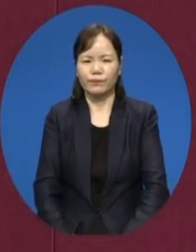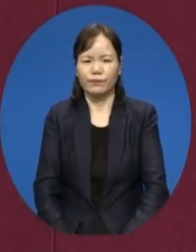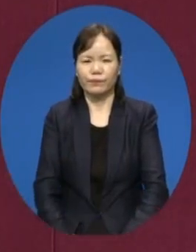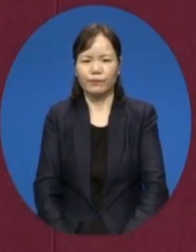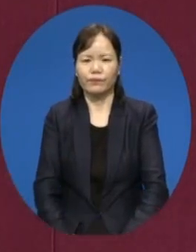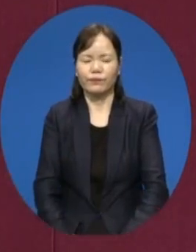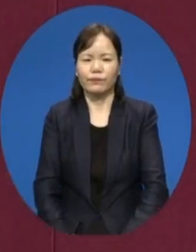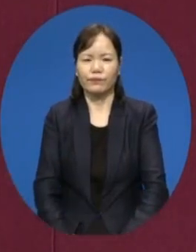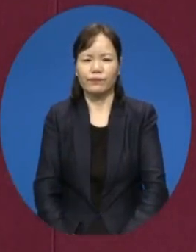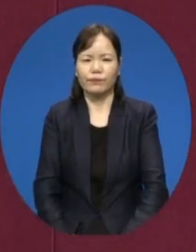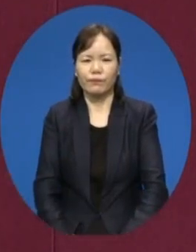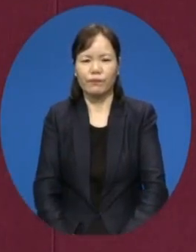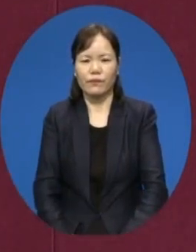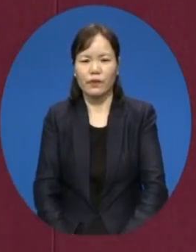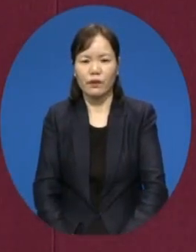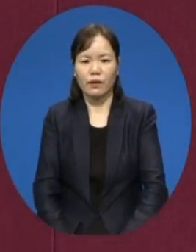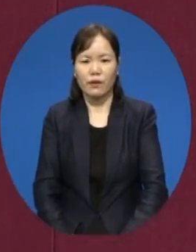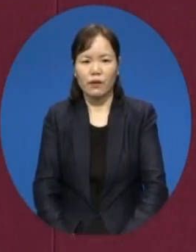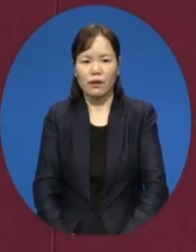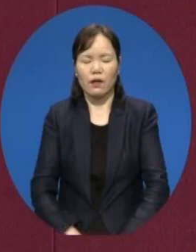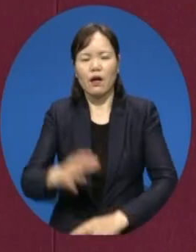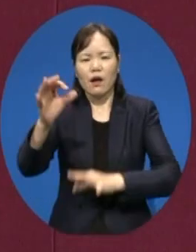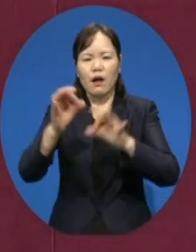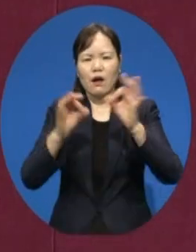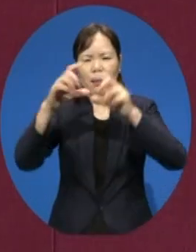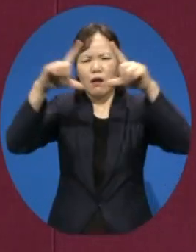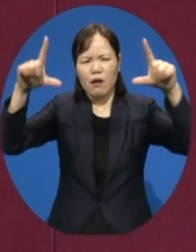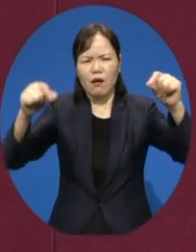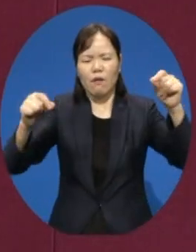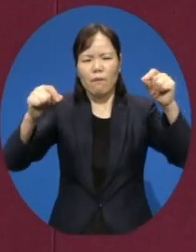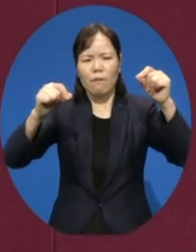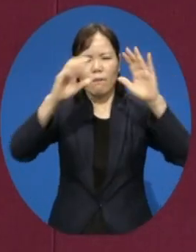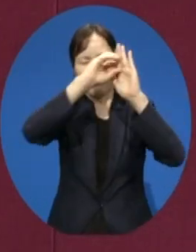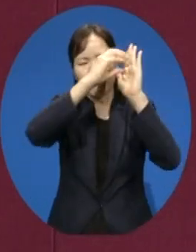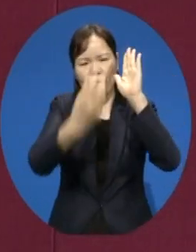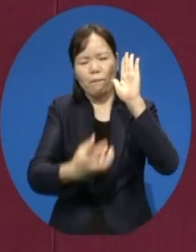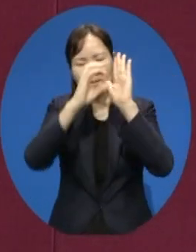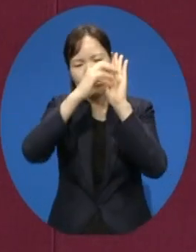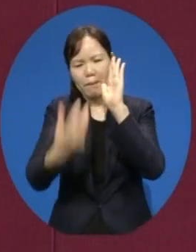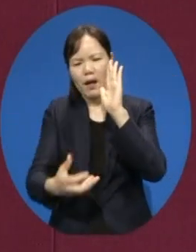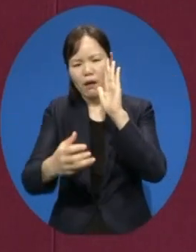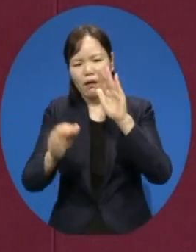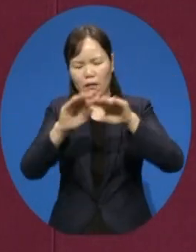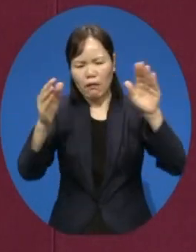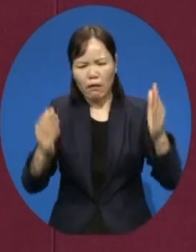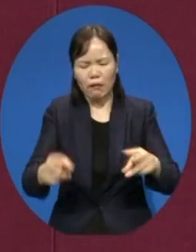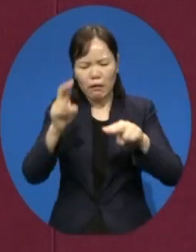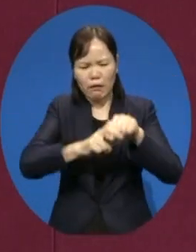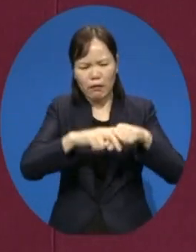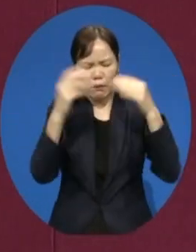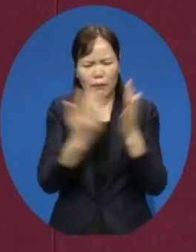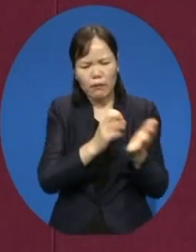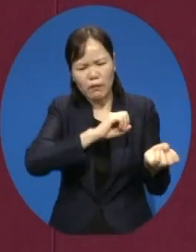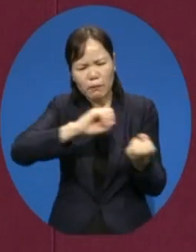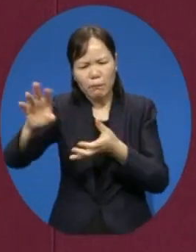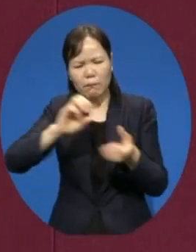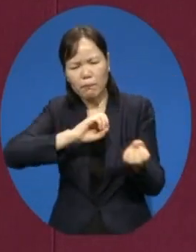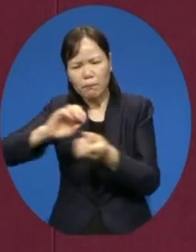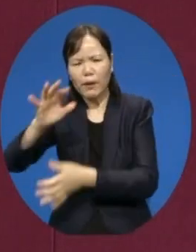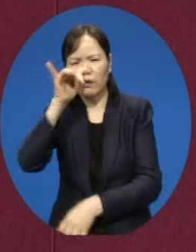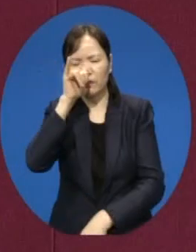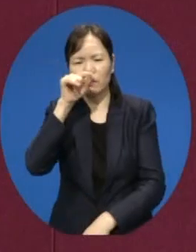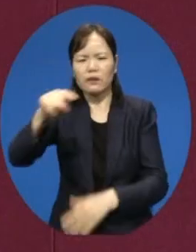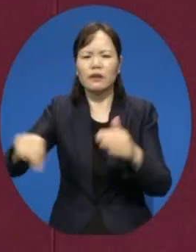연일 간판이 내려갑니다. 가게에서 쓰던 탁자와 의자 들려나갑니다. 그 속에 품었던 꿈과